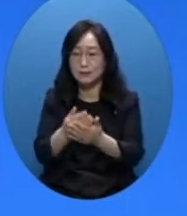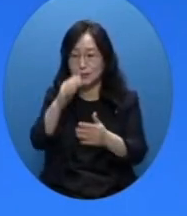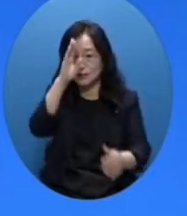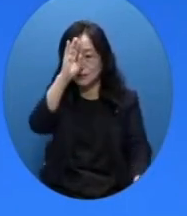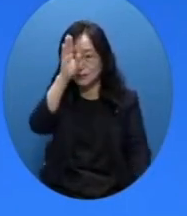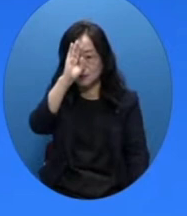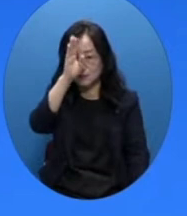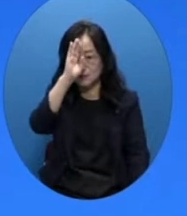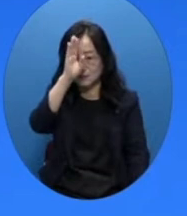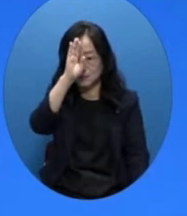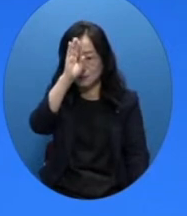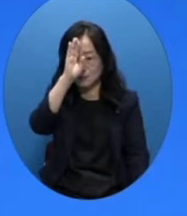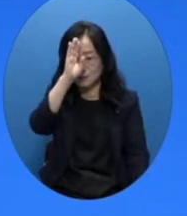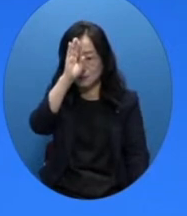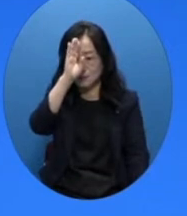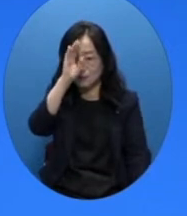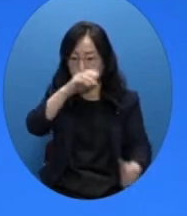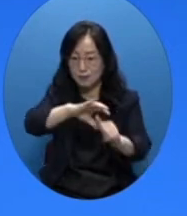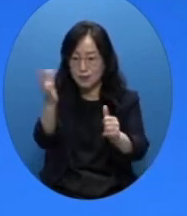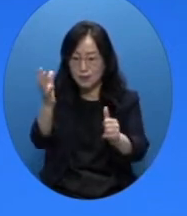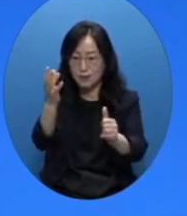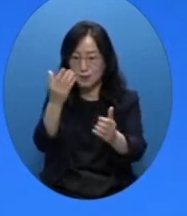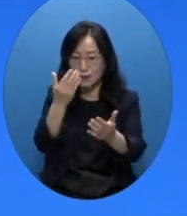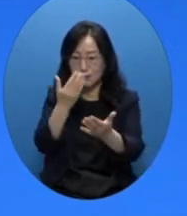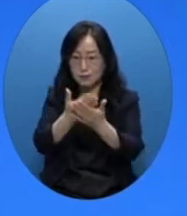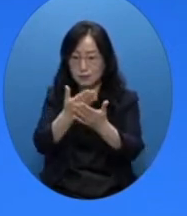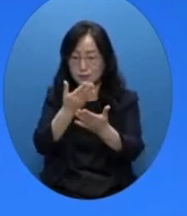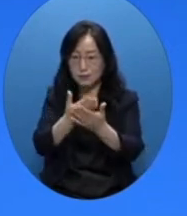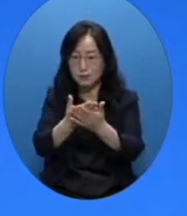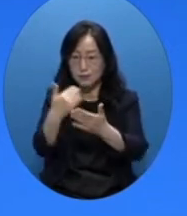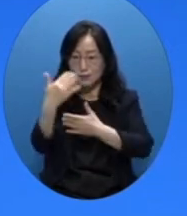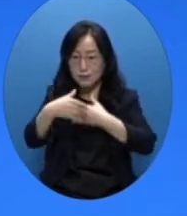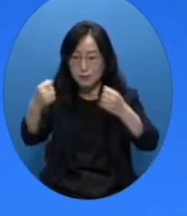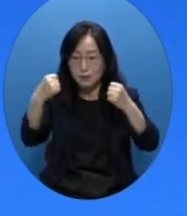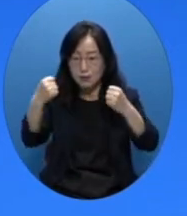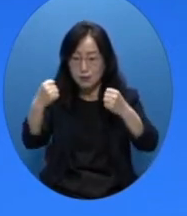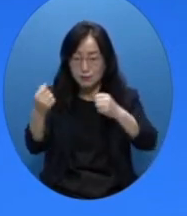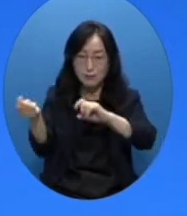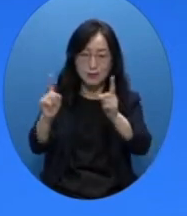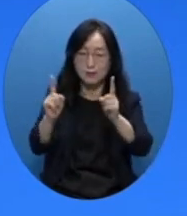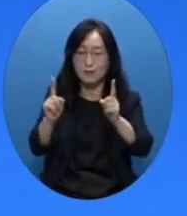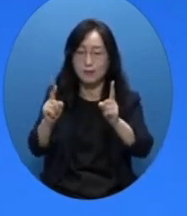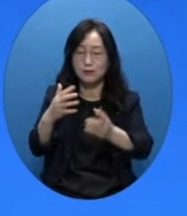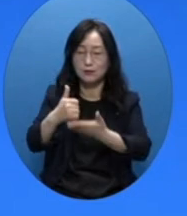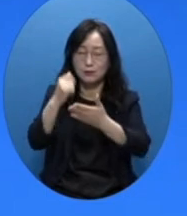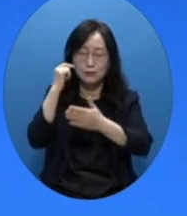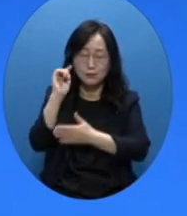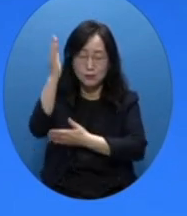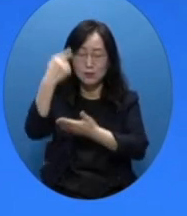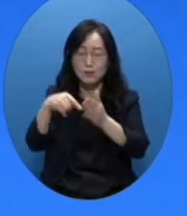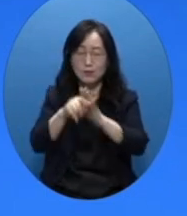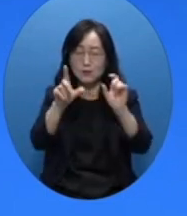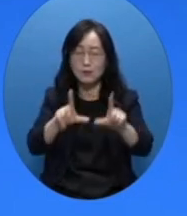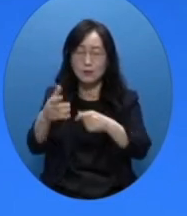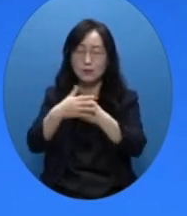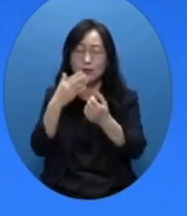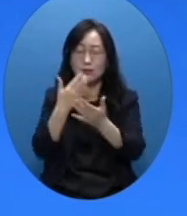질병에서 노예남 받게 하여 주셔서 건강한 몸으로 주님 영광에 살게 하여